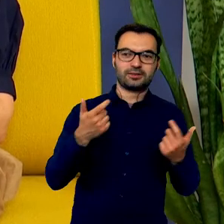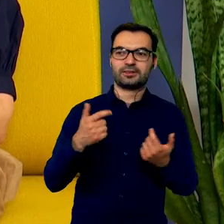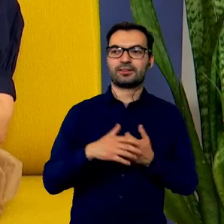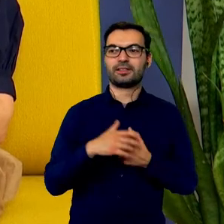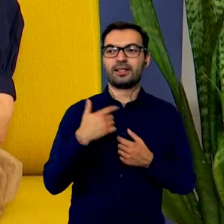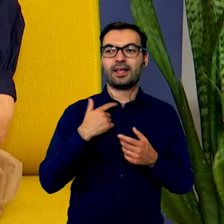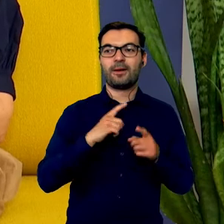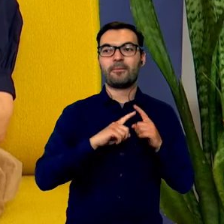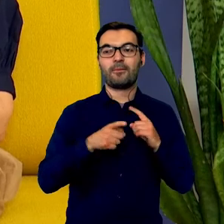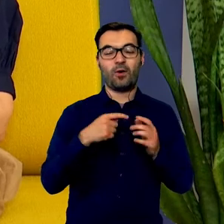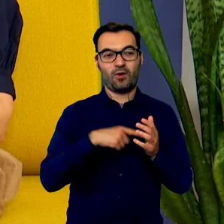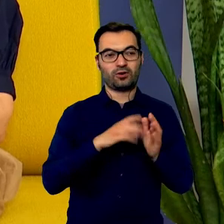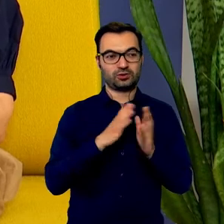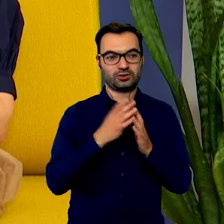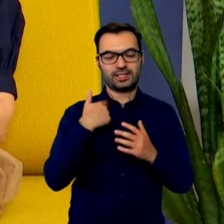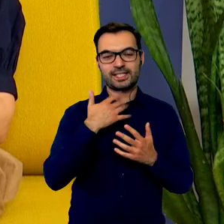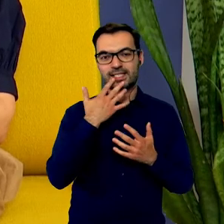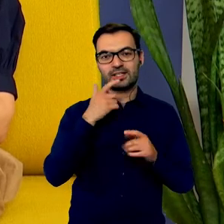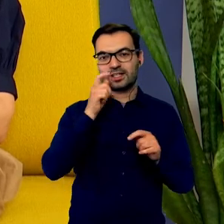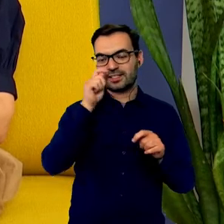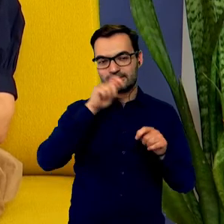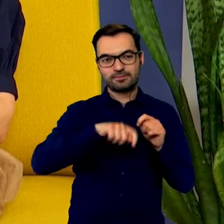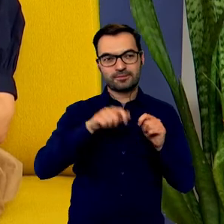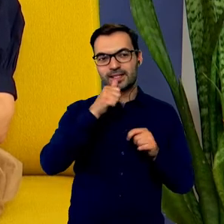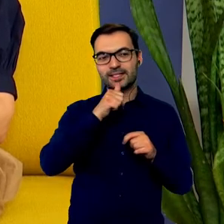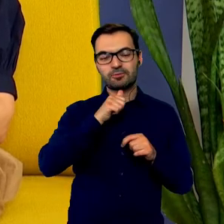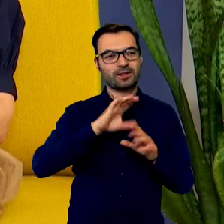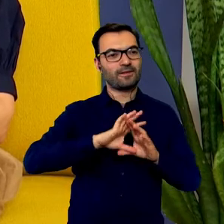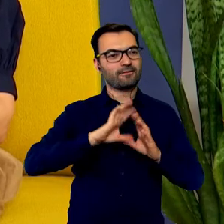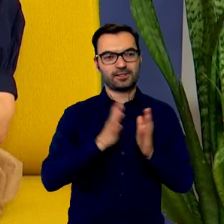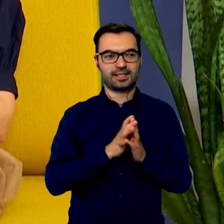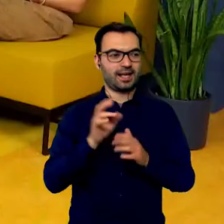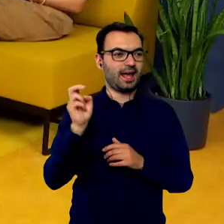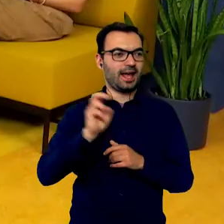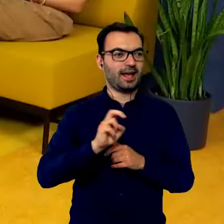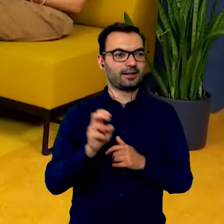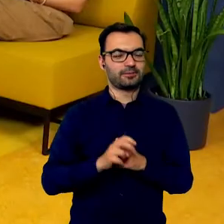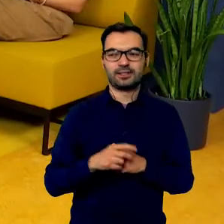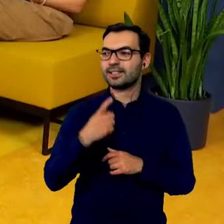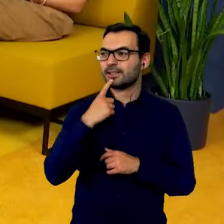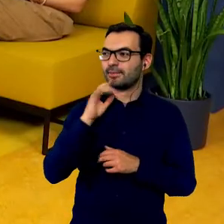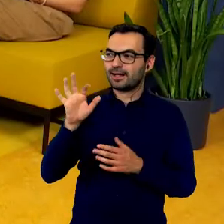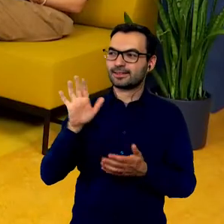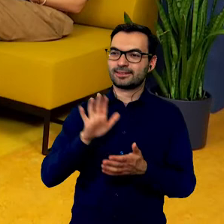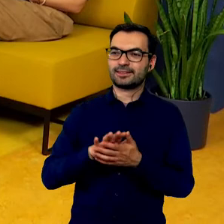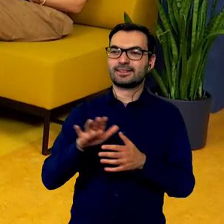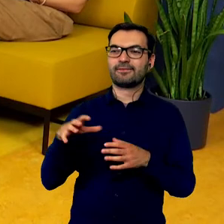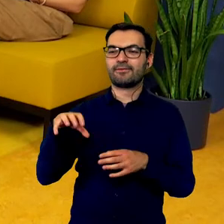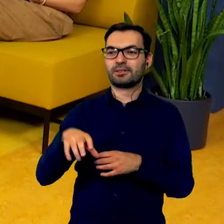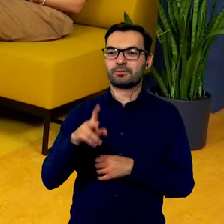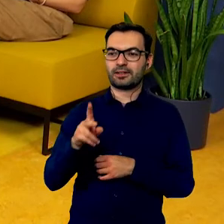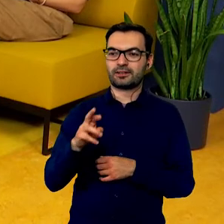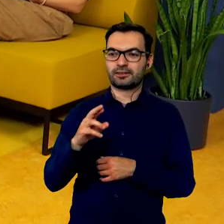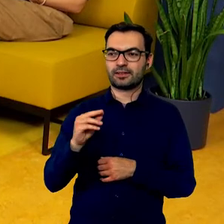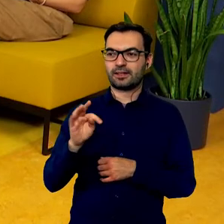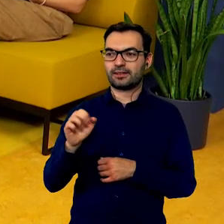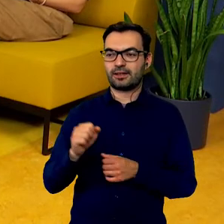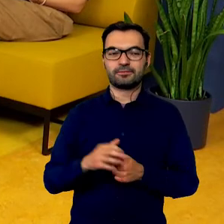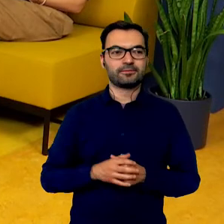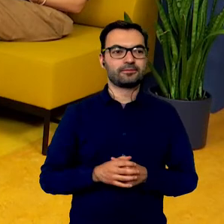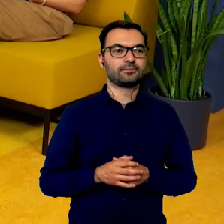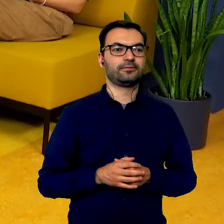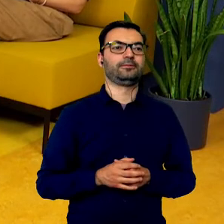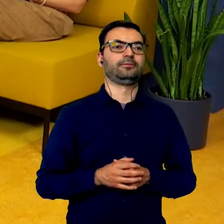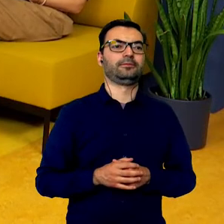się koniecznie chciałam wszystkich herbat, którymi można... A to były smaki krety. Można się upijać właśnie w kolebce cywilizacji,